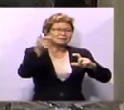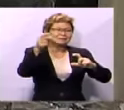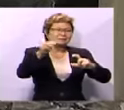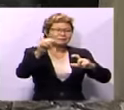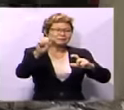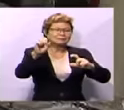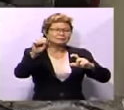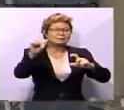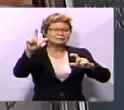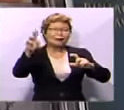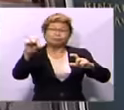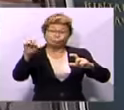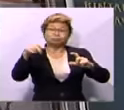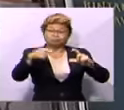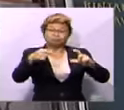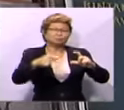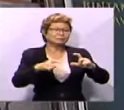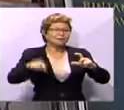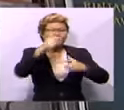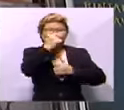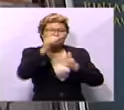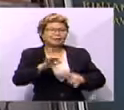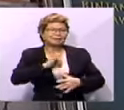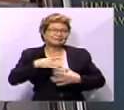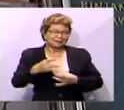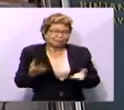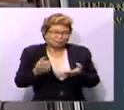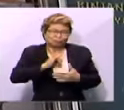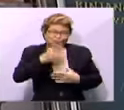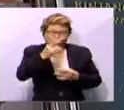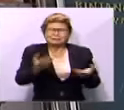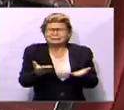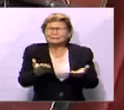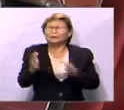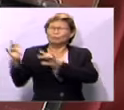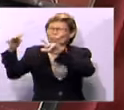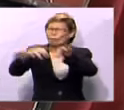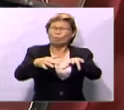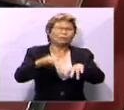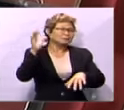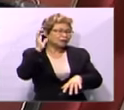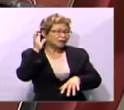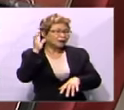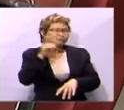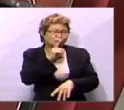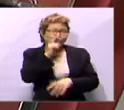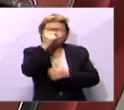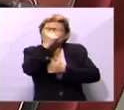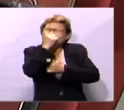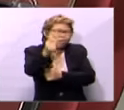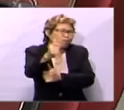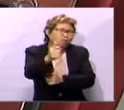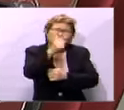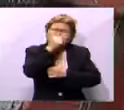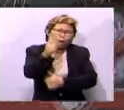saya, ini antara minat-minat saya lah. Dan di sini, ramai yang orang dengar ni memang tertarik lah.